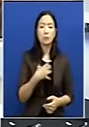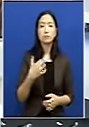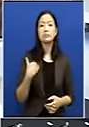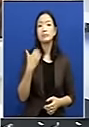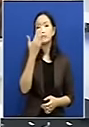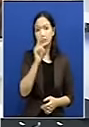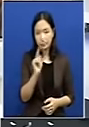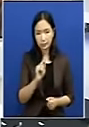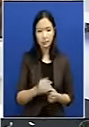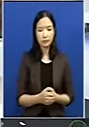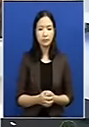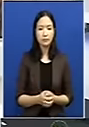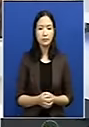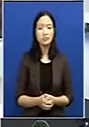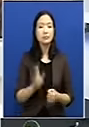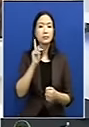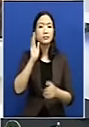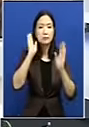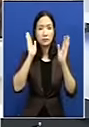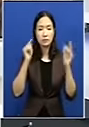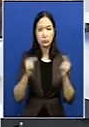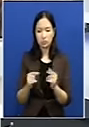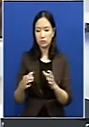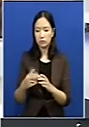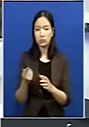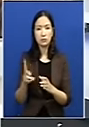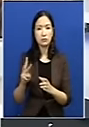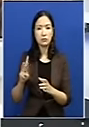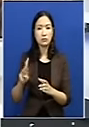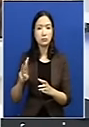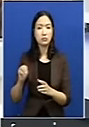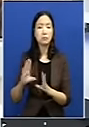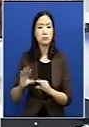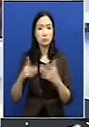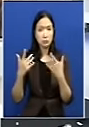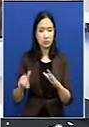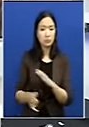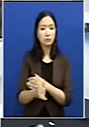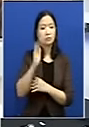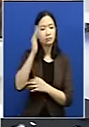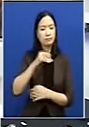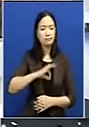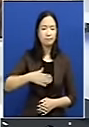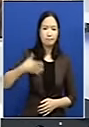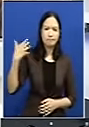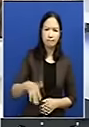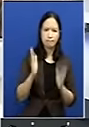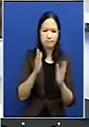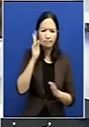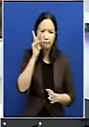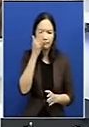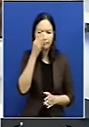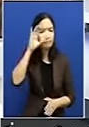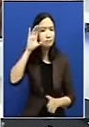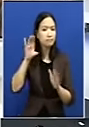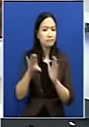ว่าหลังจากที่แถลงข่าวหลังการประชุมคณะรัฐมนตรีนายกระบุไม่พอใจสื่อมวลชนไปนำ